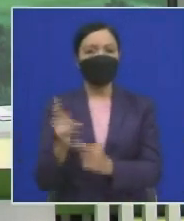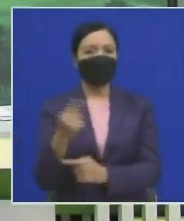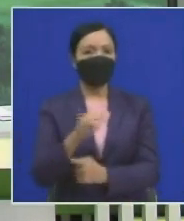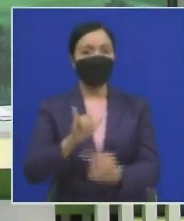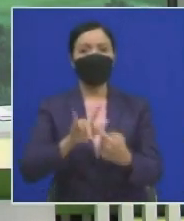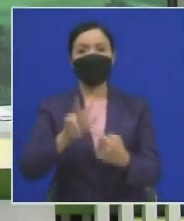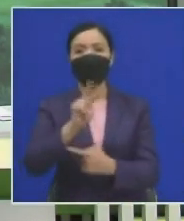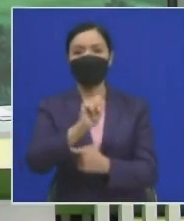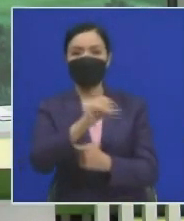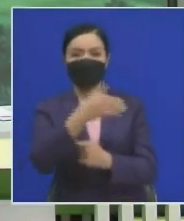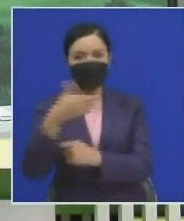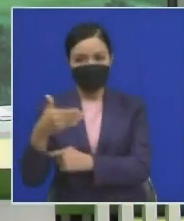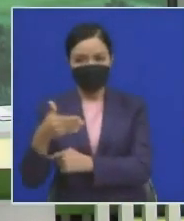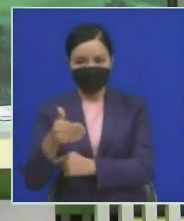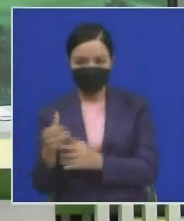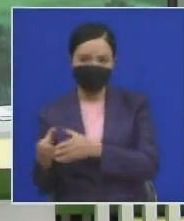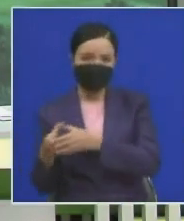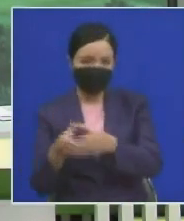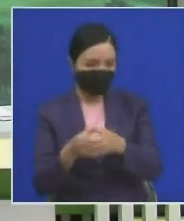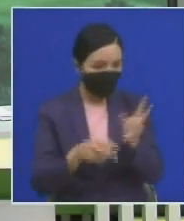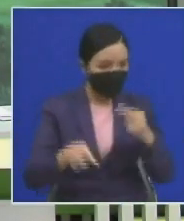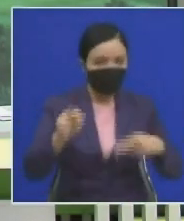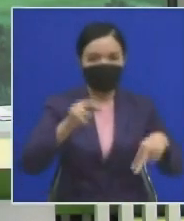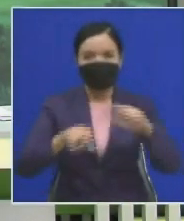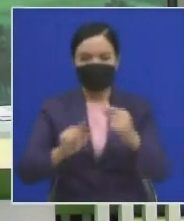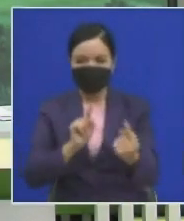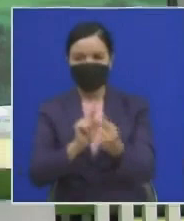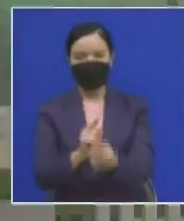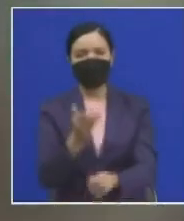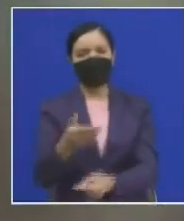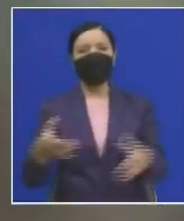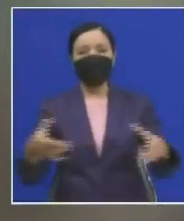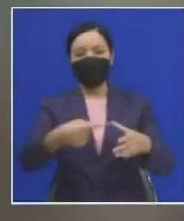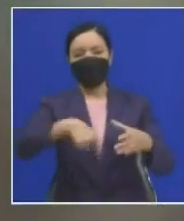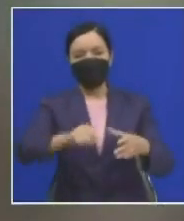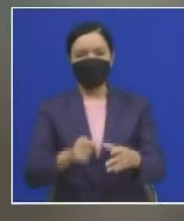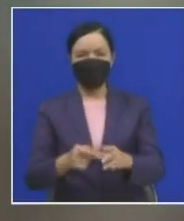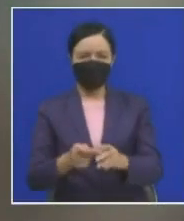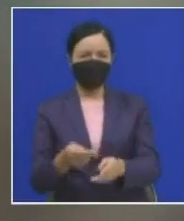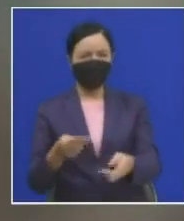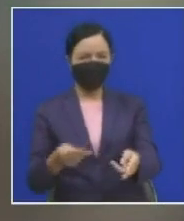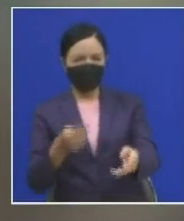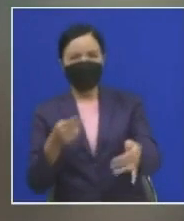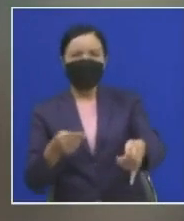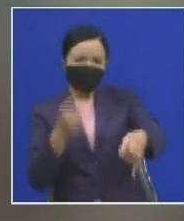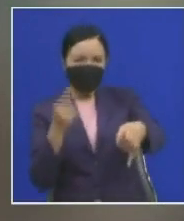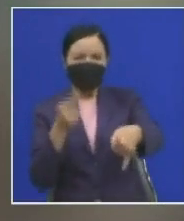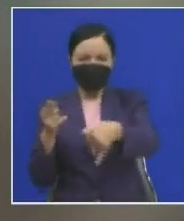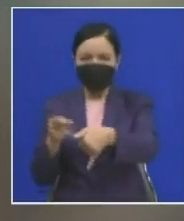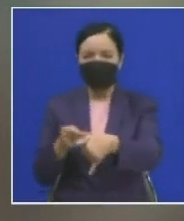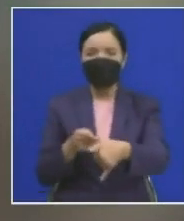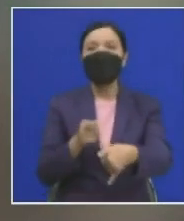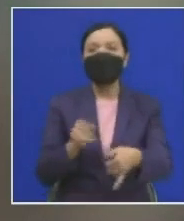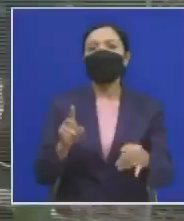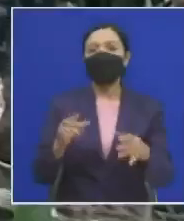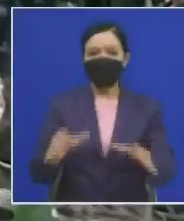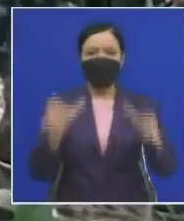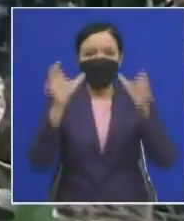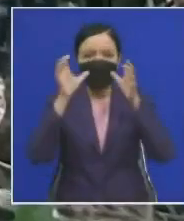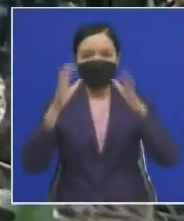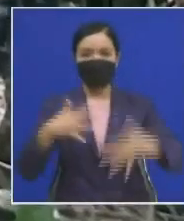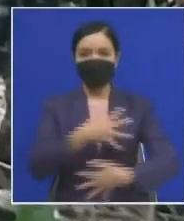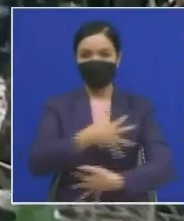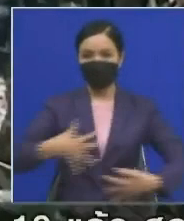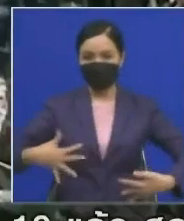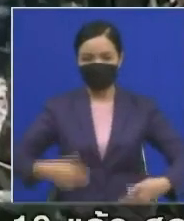เขาไปเปิดปฏิบัgirl andมีกลมคนในพลาน ไปรกรอบ ลาเสือโครง